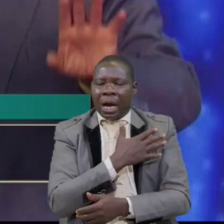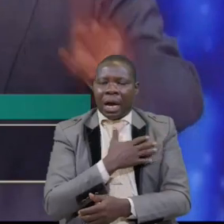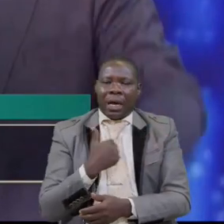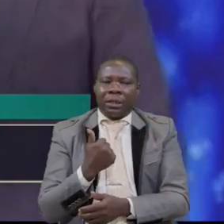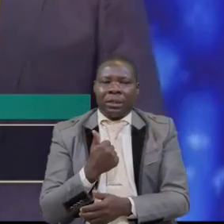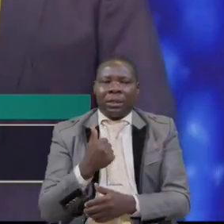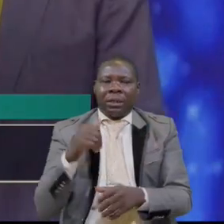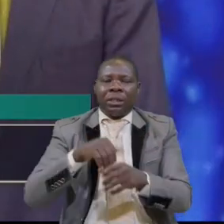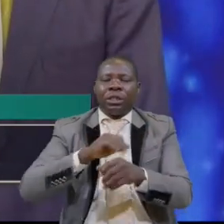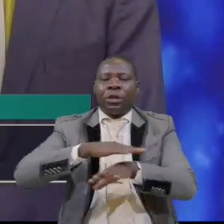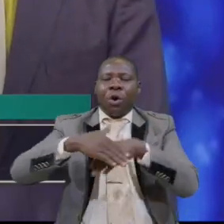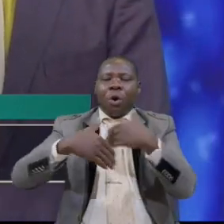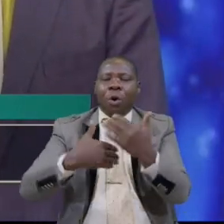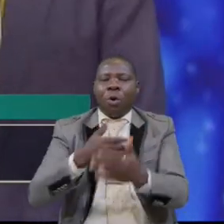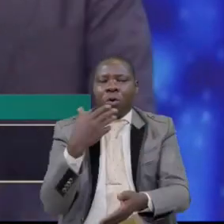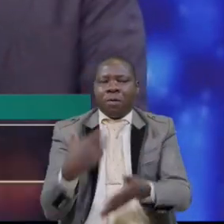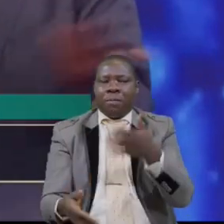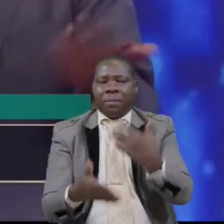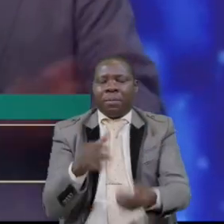20.